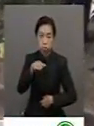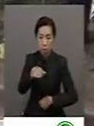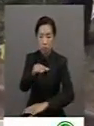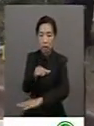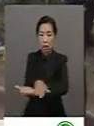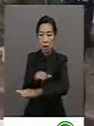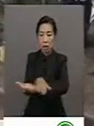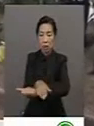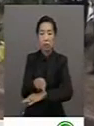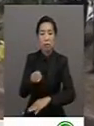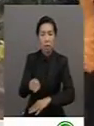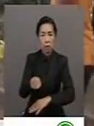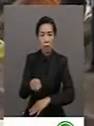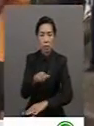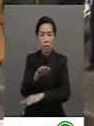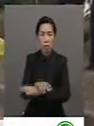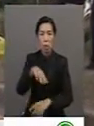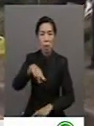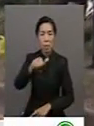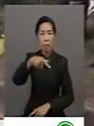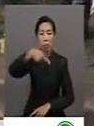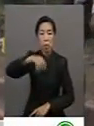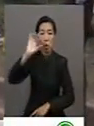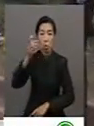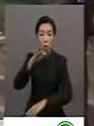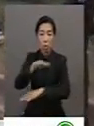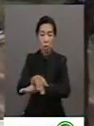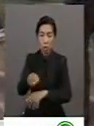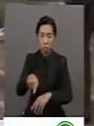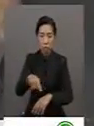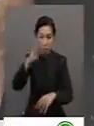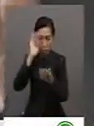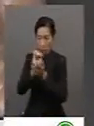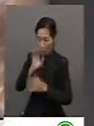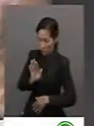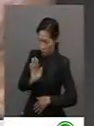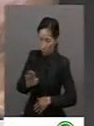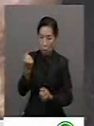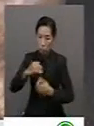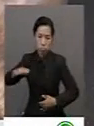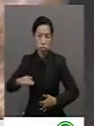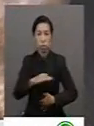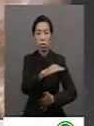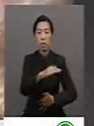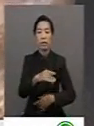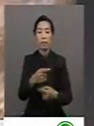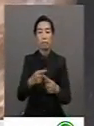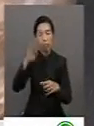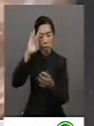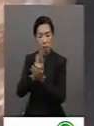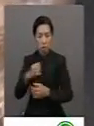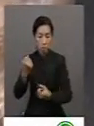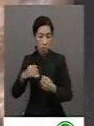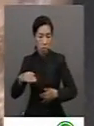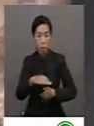ยกบ่ายพาดประโดกที่อำเภอเมืองจังหวัดพิษณุโลกเจ้าหน้าที่ก็ส่งสัญญาณให้หยุดก็ไม่ยอมหยุดอีกท้ายที่สุดเจ้าหน้าที่